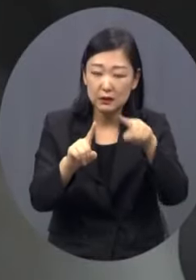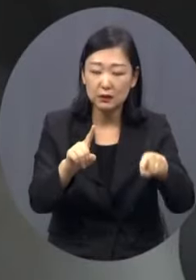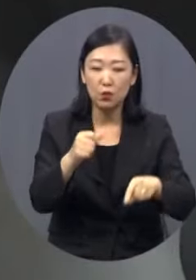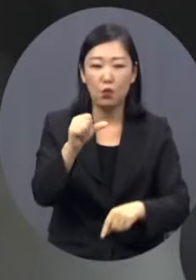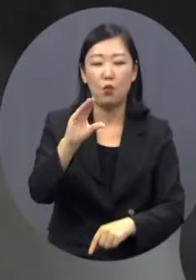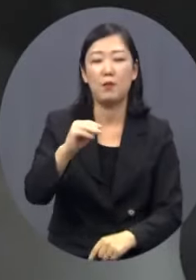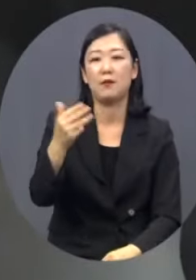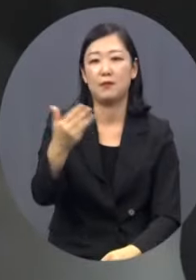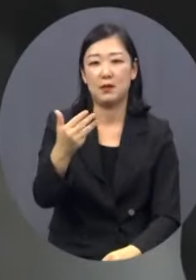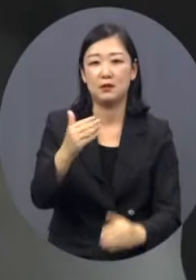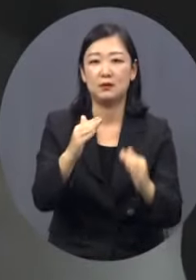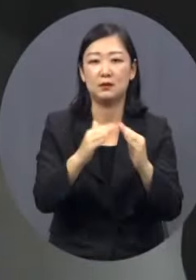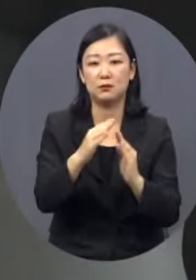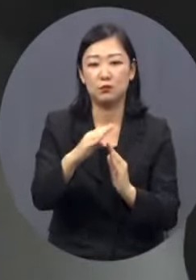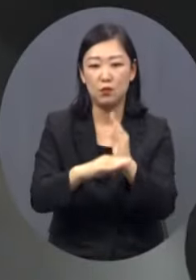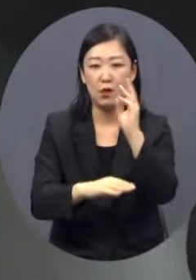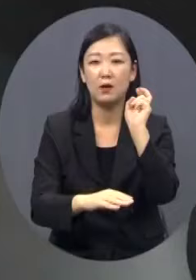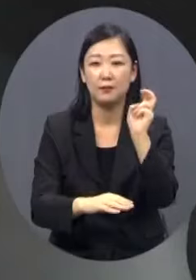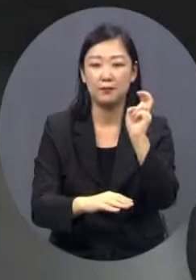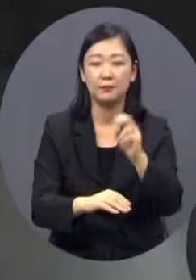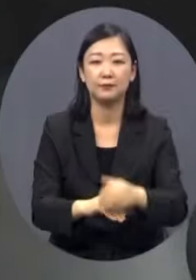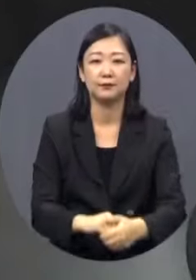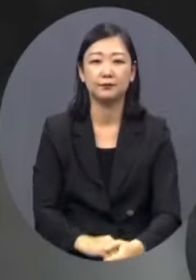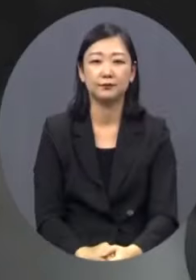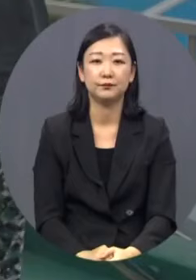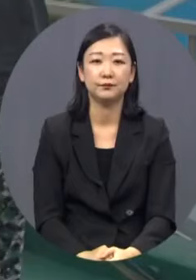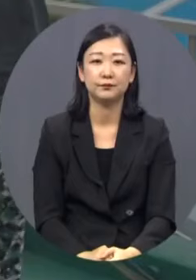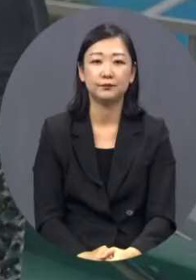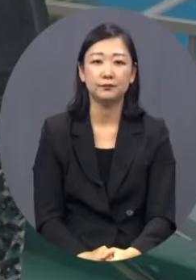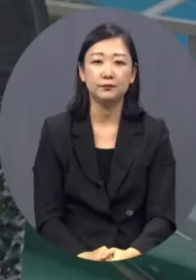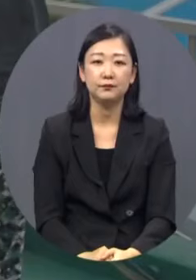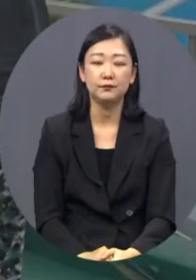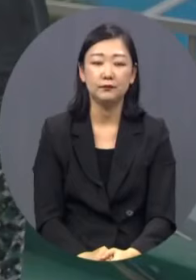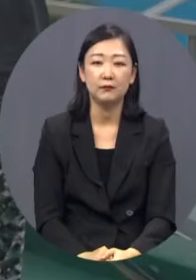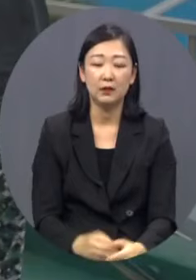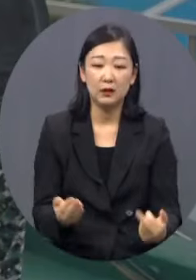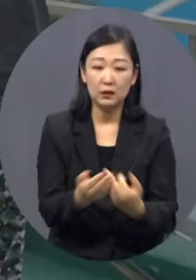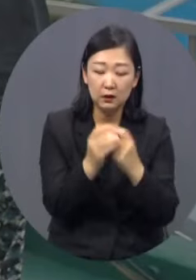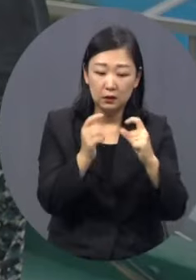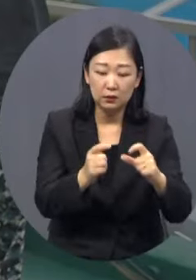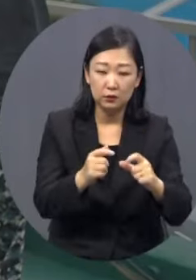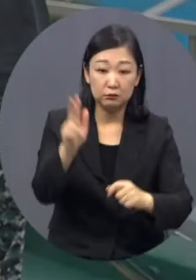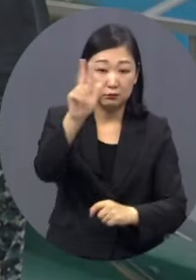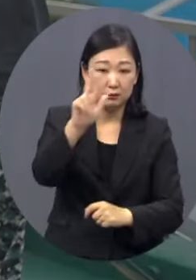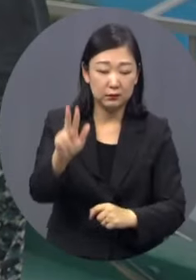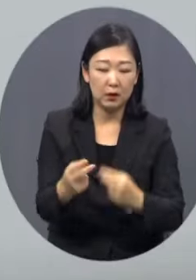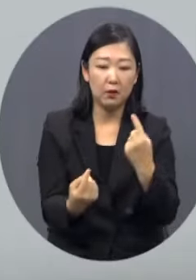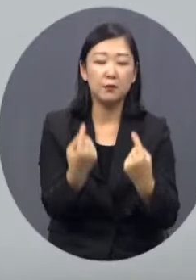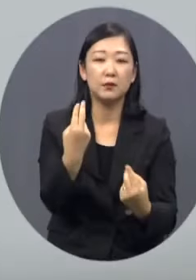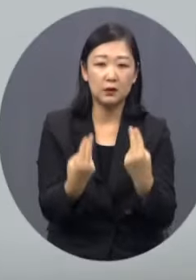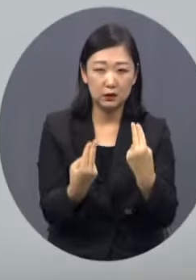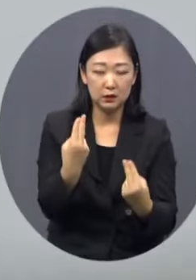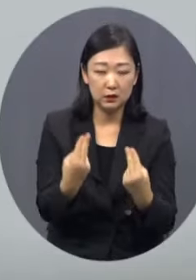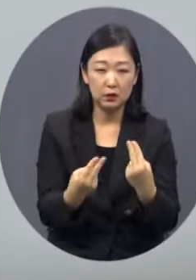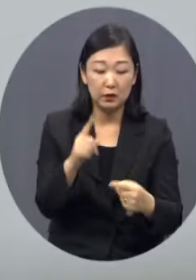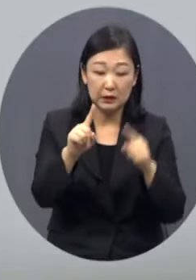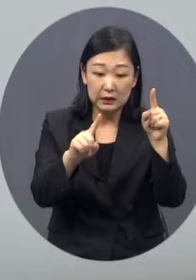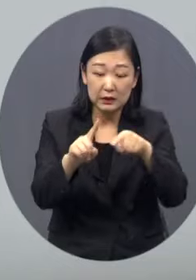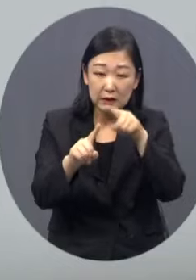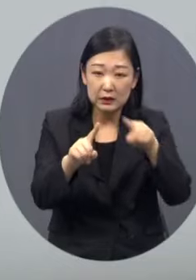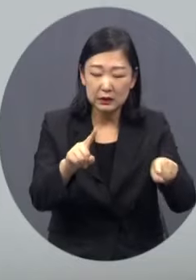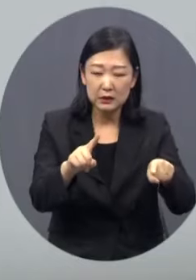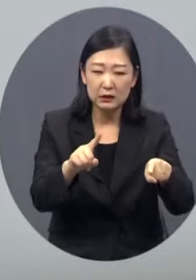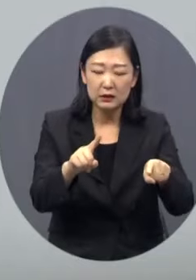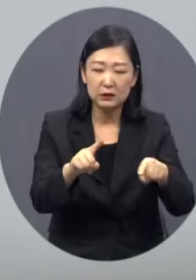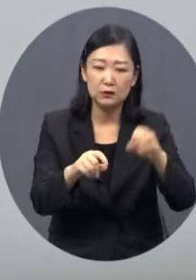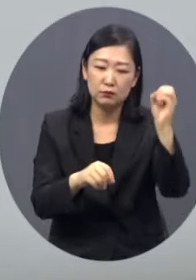58,000 가구를 넘을 것이란 예측입니다 특히 제주는 다른 지역보다 1인 가구의 중장년층 비율이